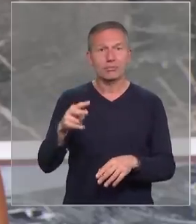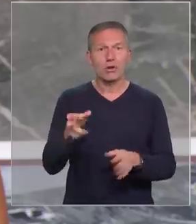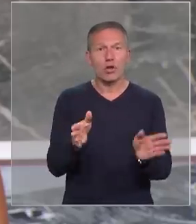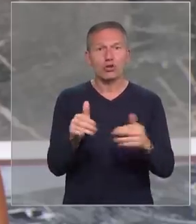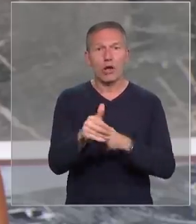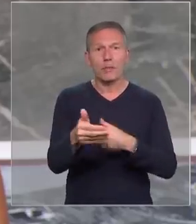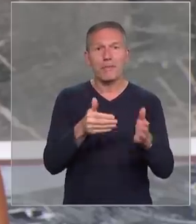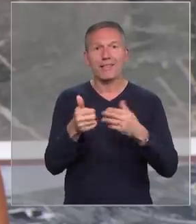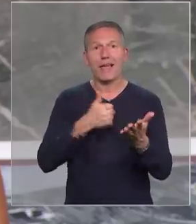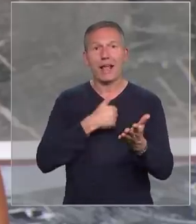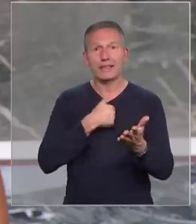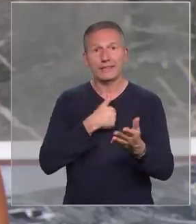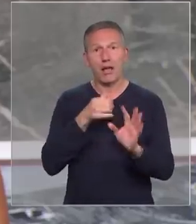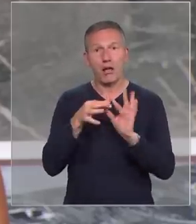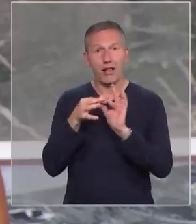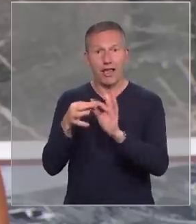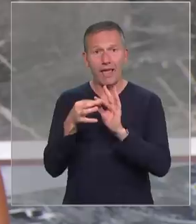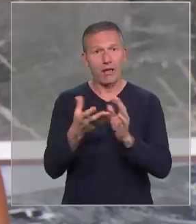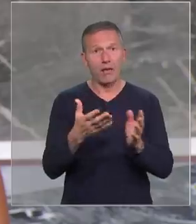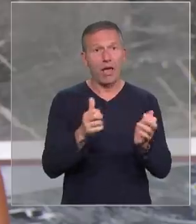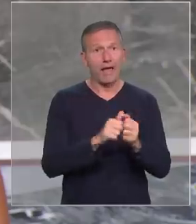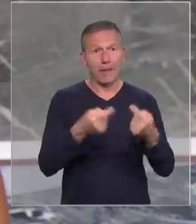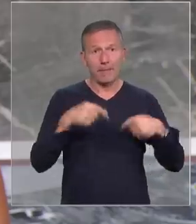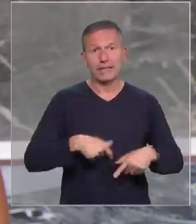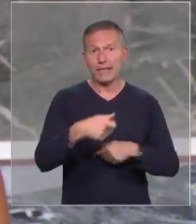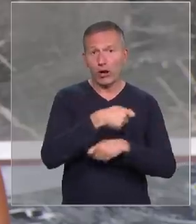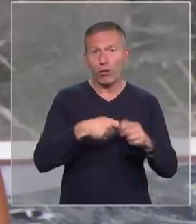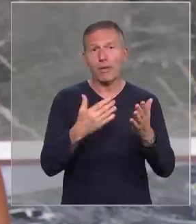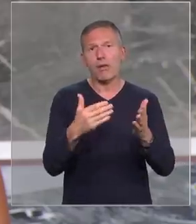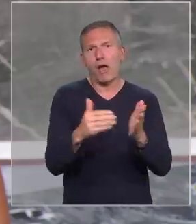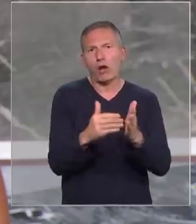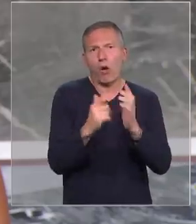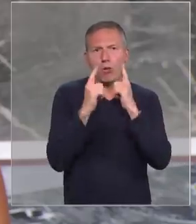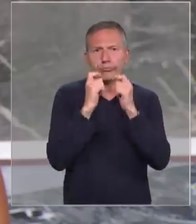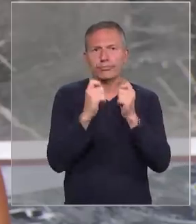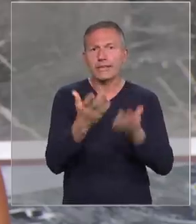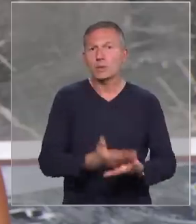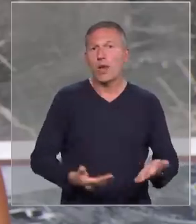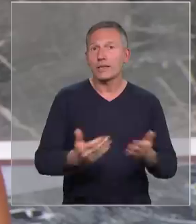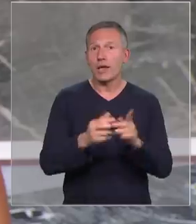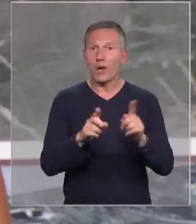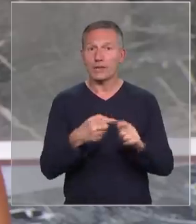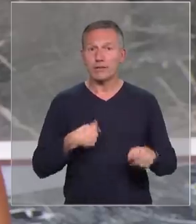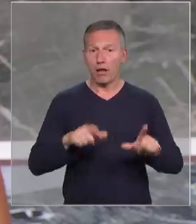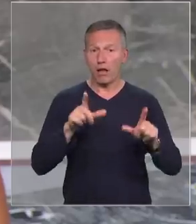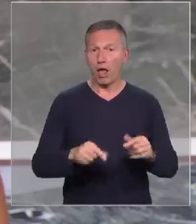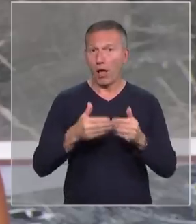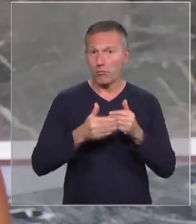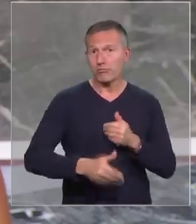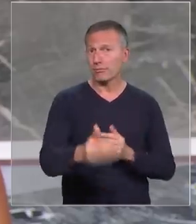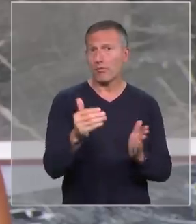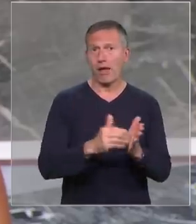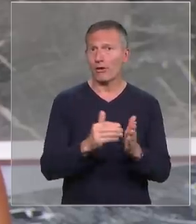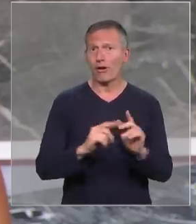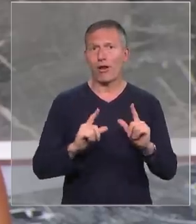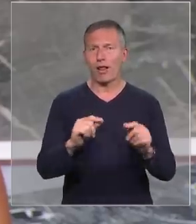et d'artisanat. Nous resterons avec Bruno Le Maire extrêmement attentifs, bien sûr, à leur situation. Nous avons été présents, nous continuerons à être présents.